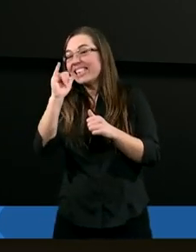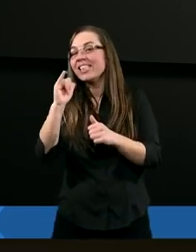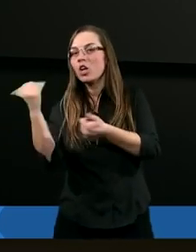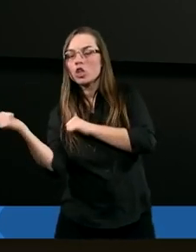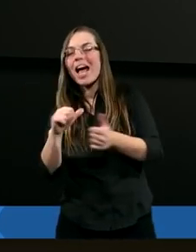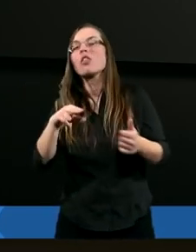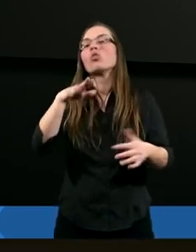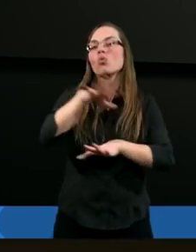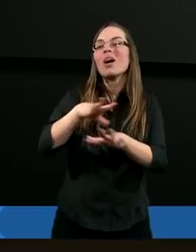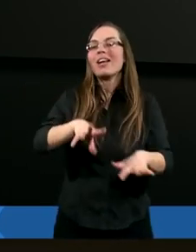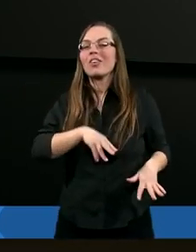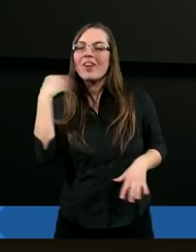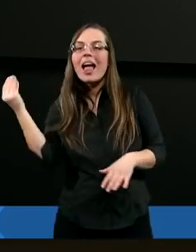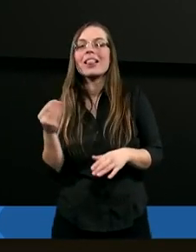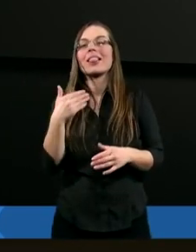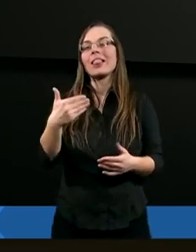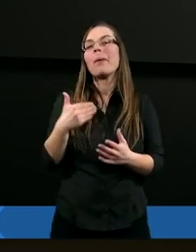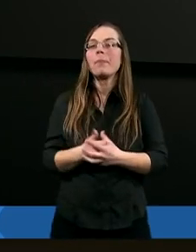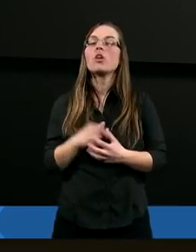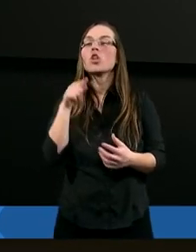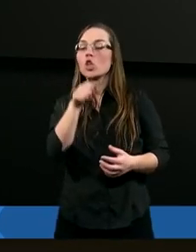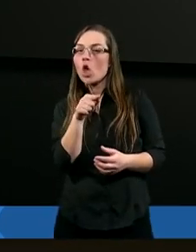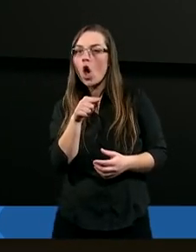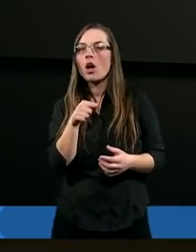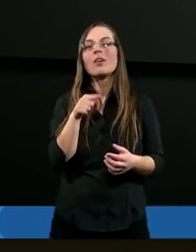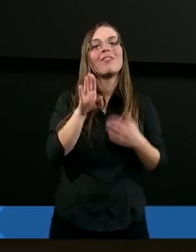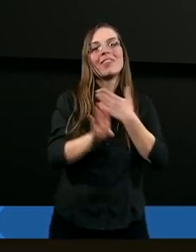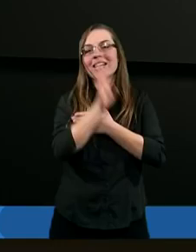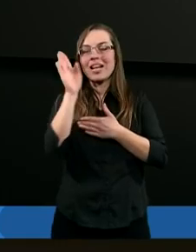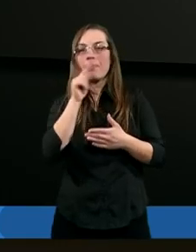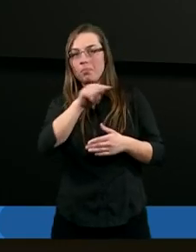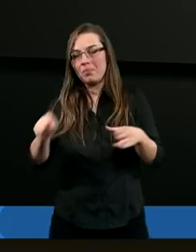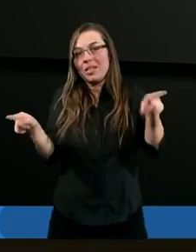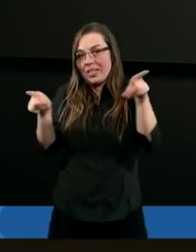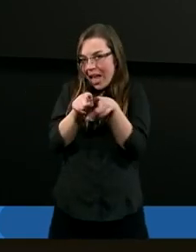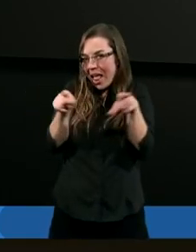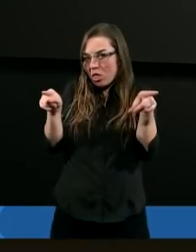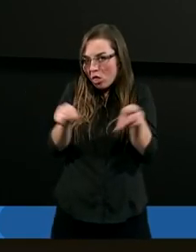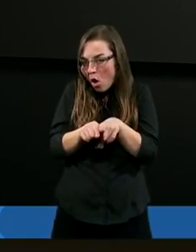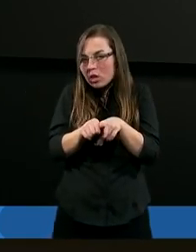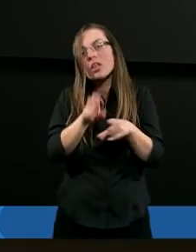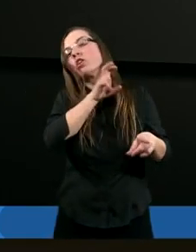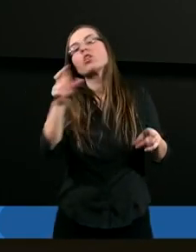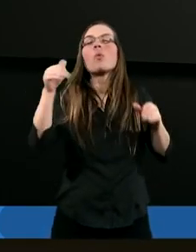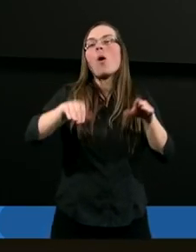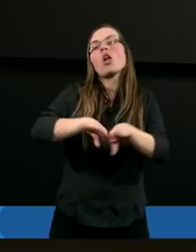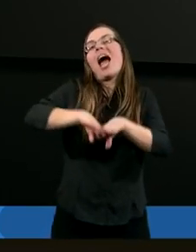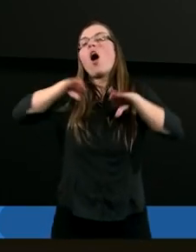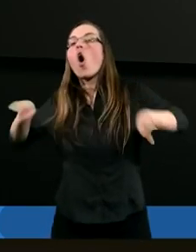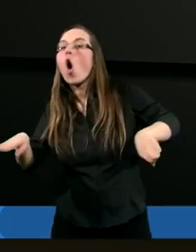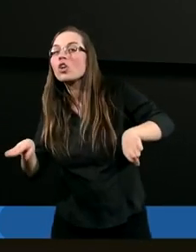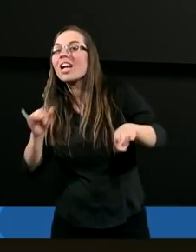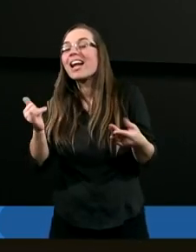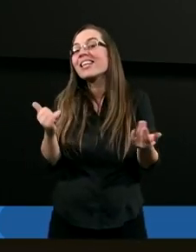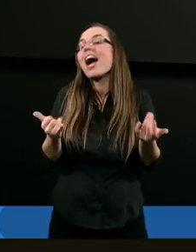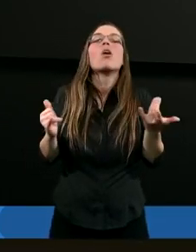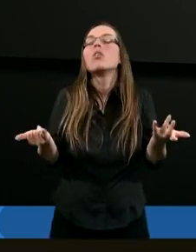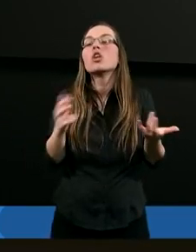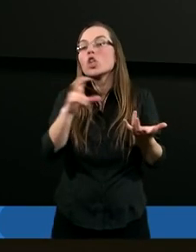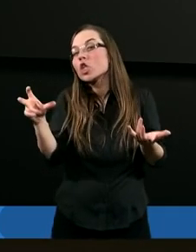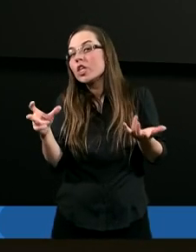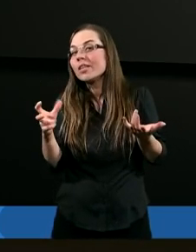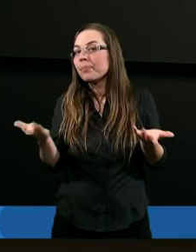Duchem Świętym to występuje jednocześnie, czy to można rozdzielić jakoś,